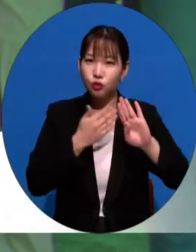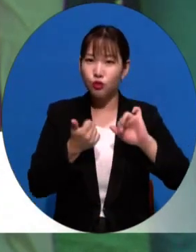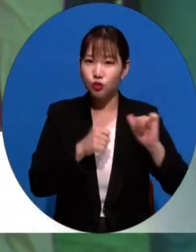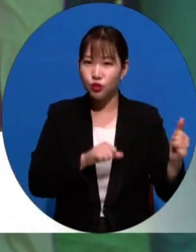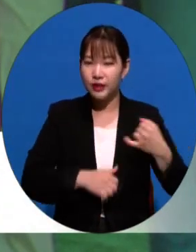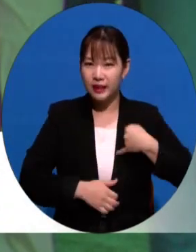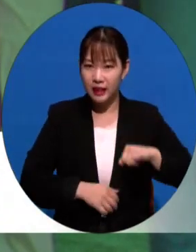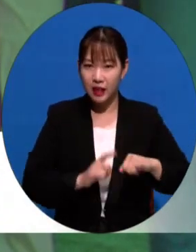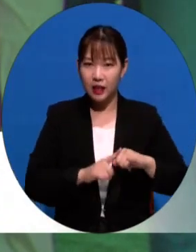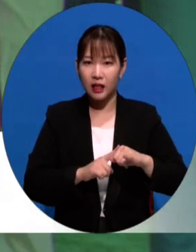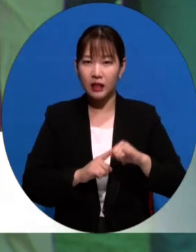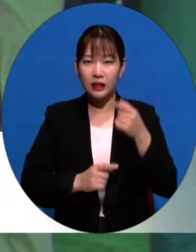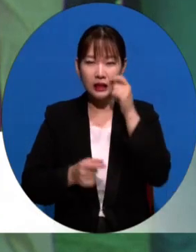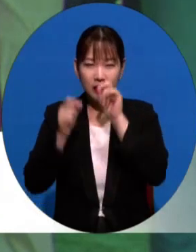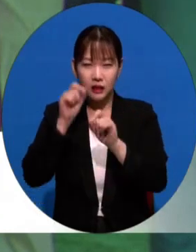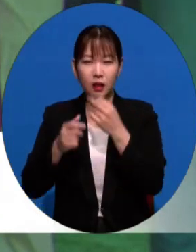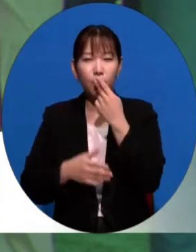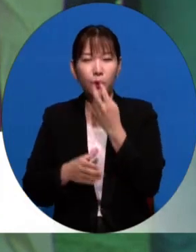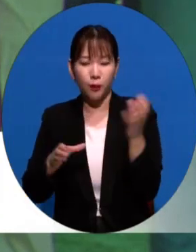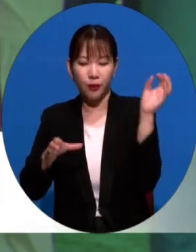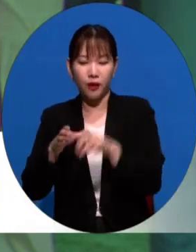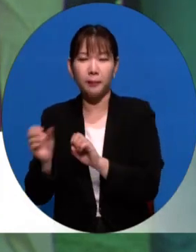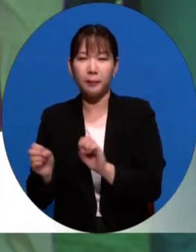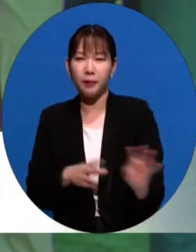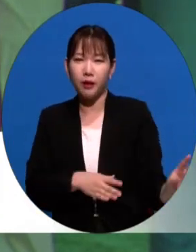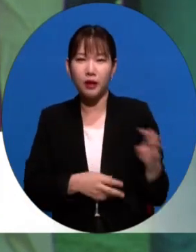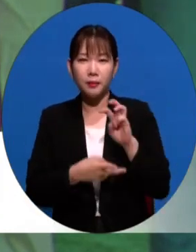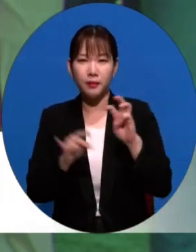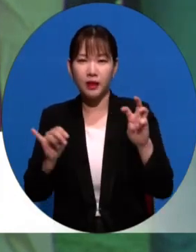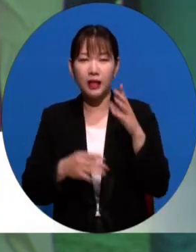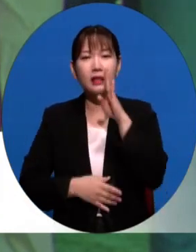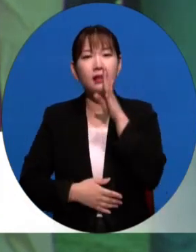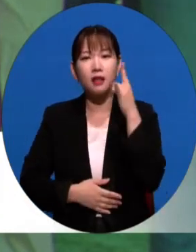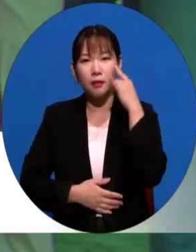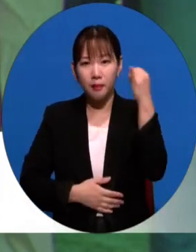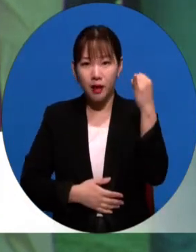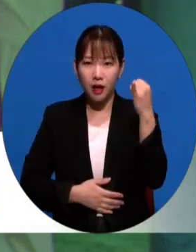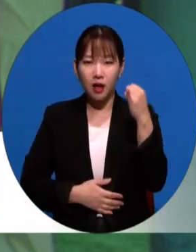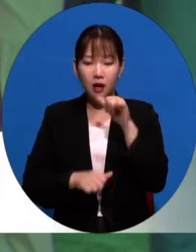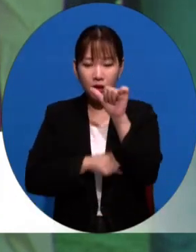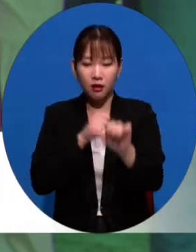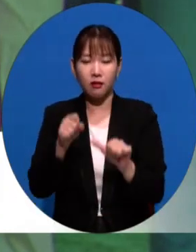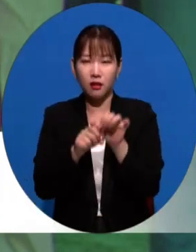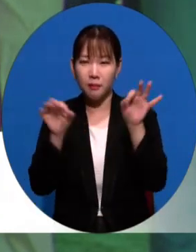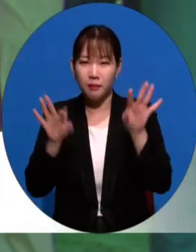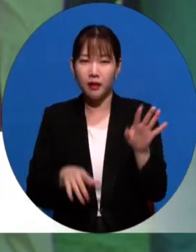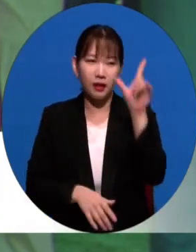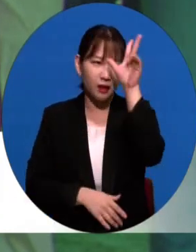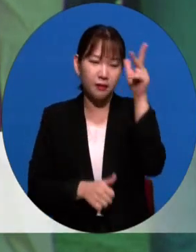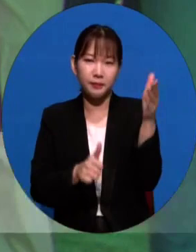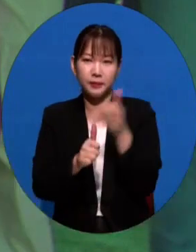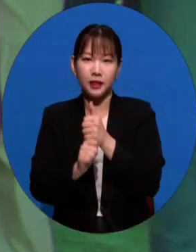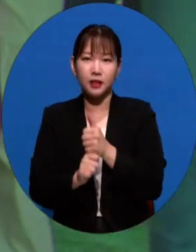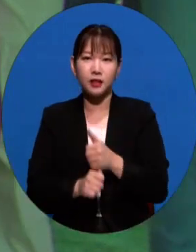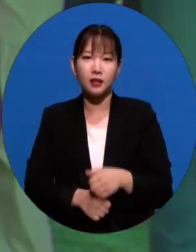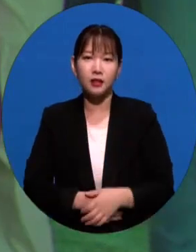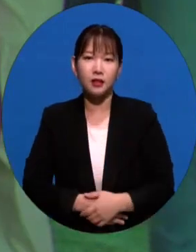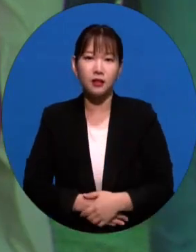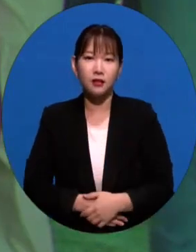딸을 종량제 쓰레기 봉투에 넣어버린 30대 친모가 5년 만에 경찰에 붙잡혔습니다. 임지은